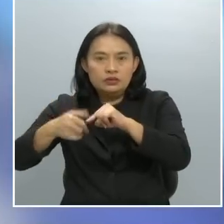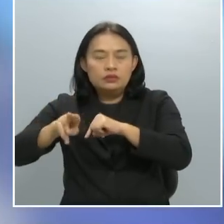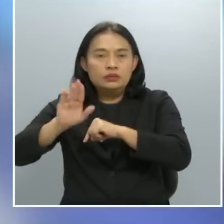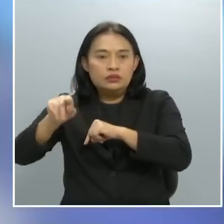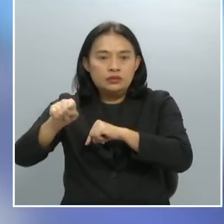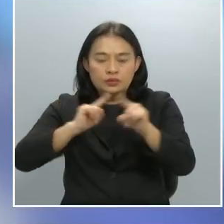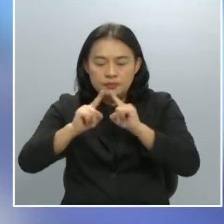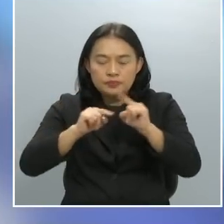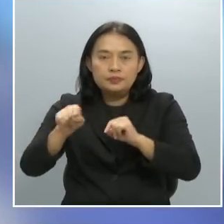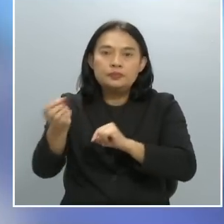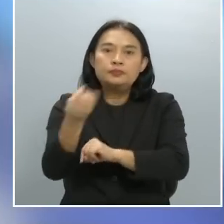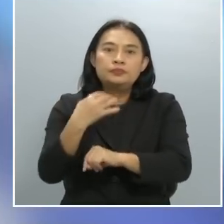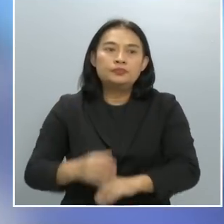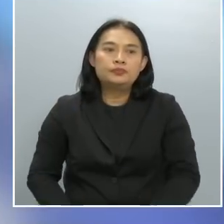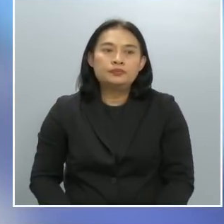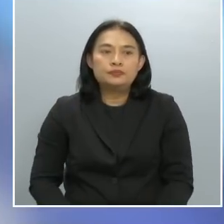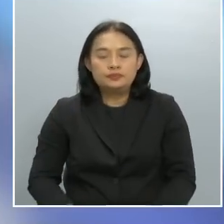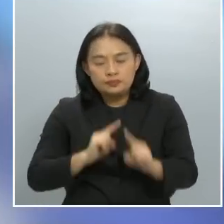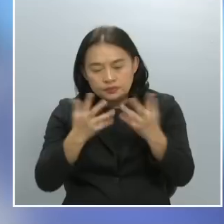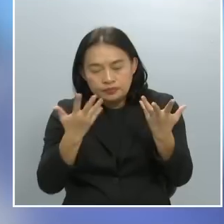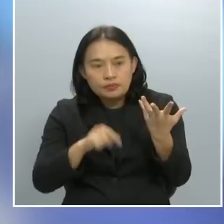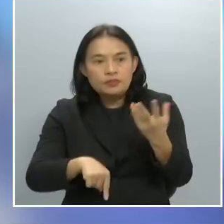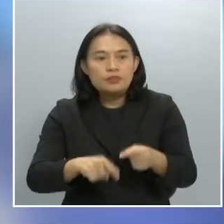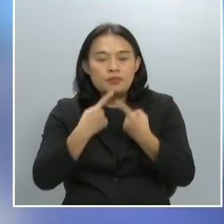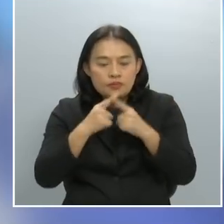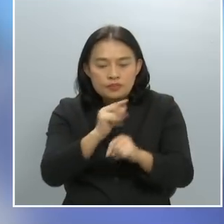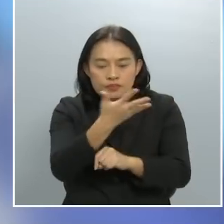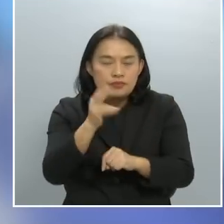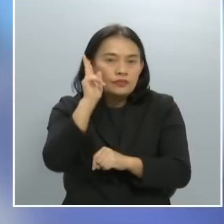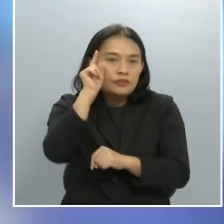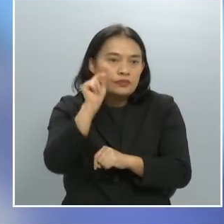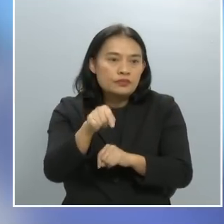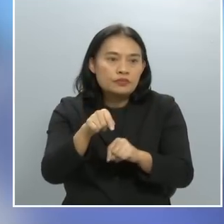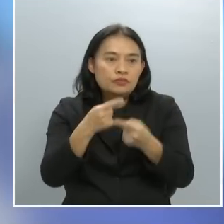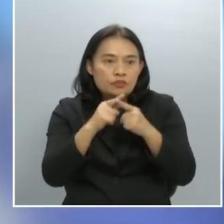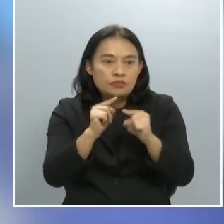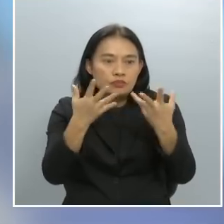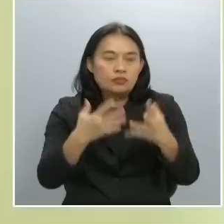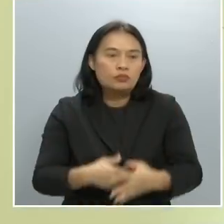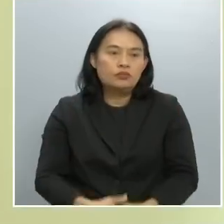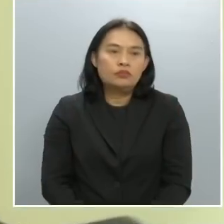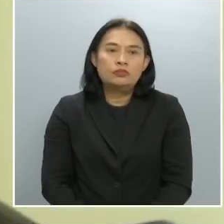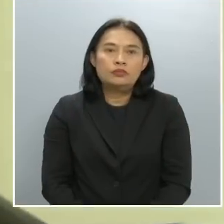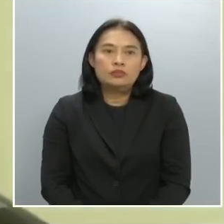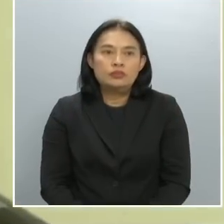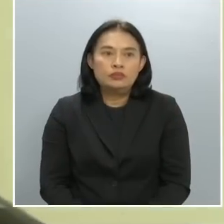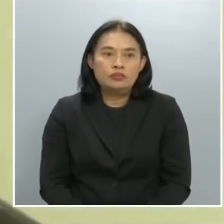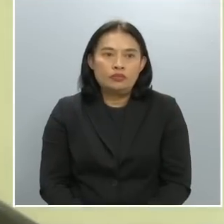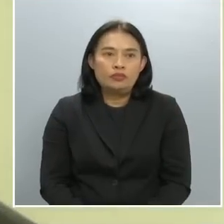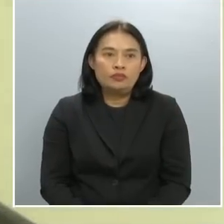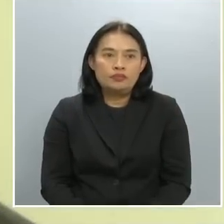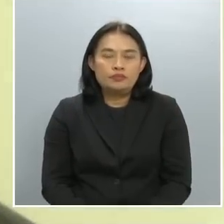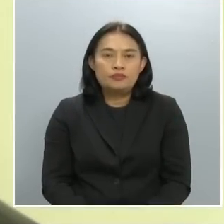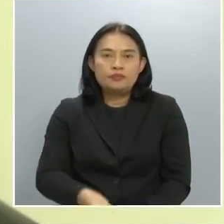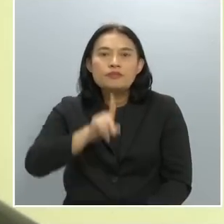างสักบอกแต่เพียงว่าไม่สะดวกแล้วก็ไม่ขอตอบเกี่ยวกับข่าวที่เกิดขึ้น ไหมครับจะขออนุญาตสัมภาษณ์นิ